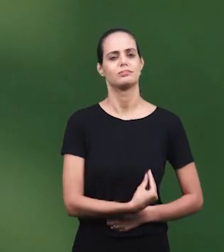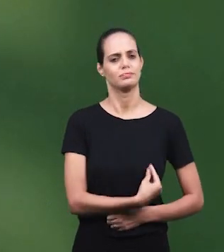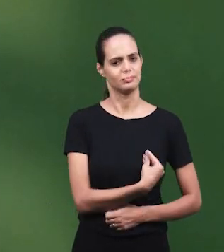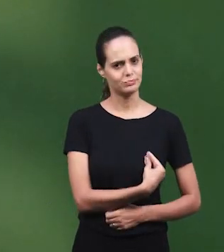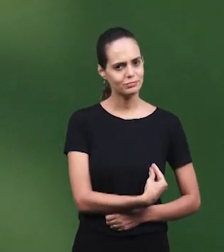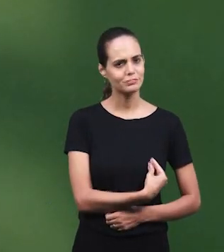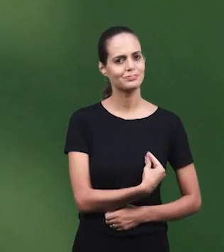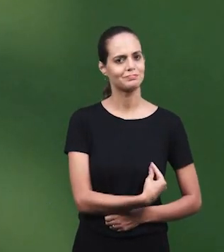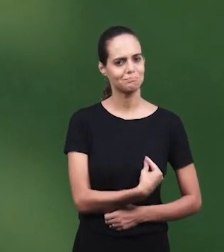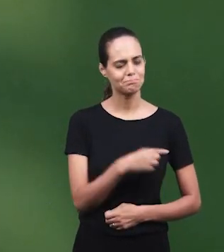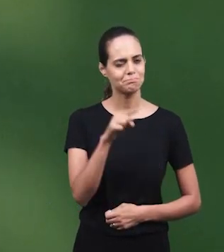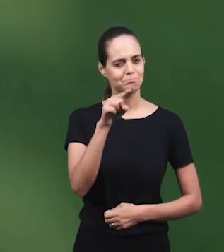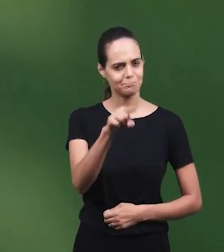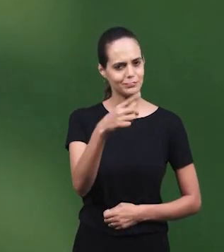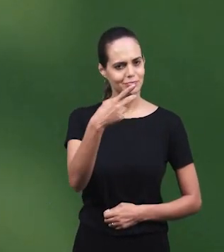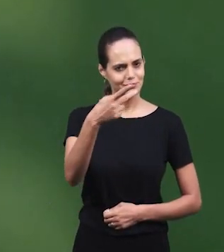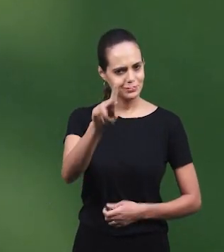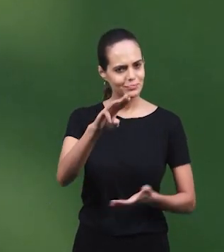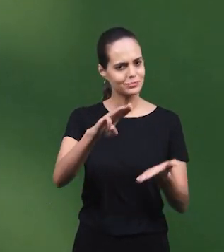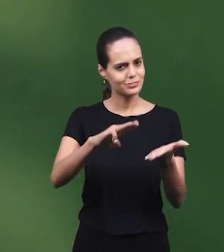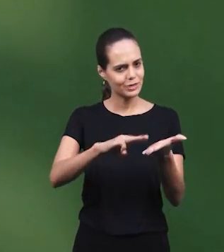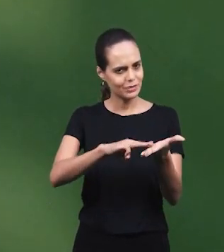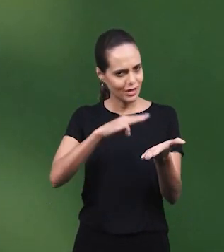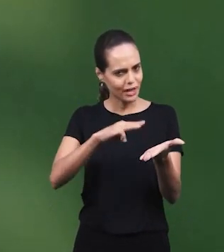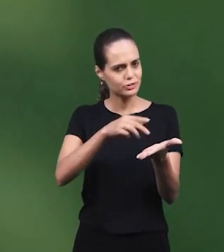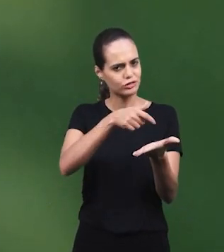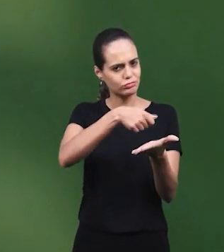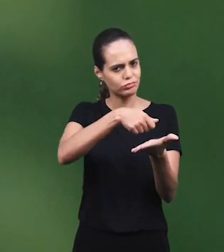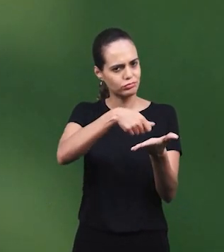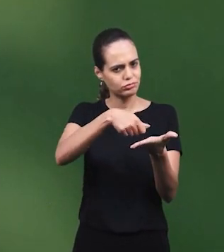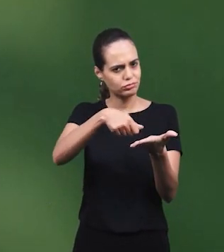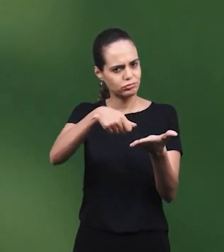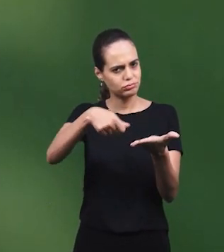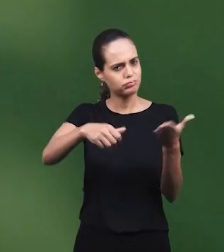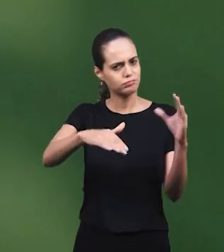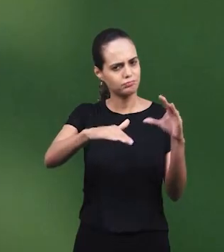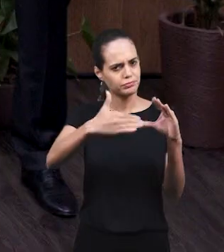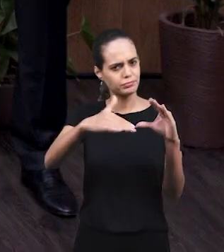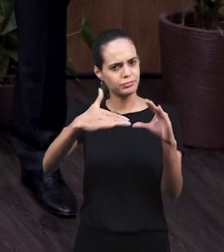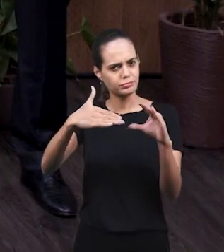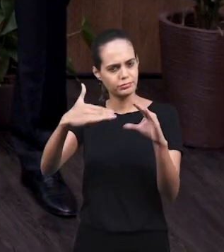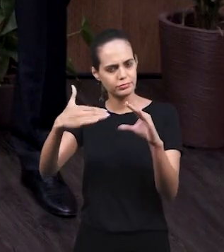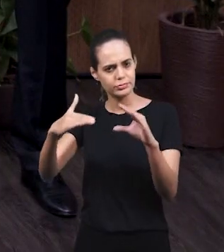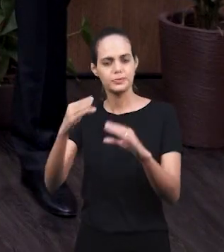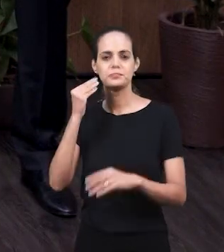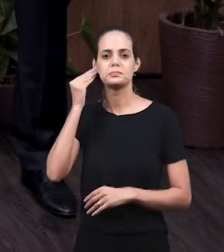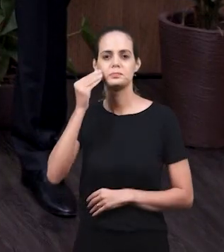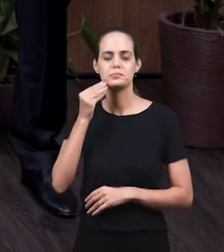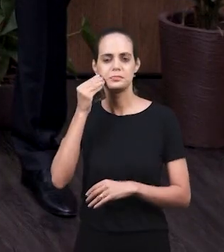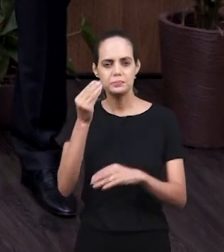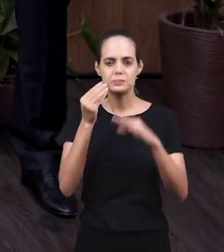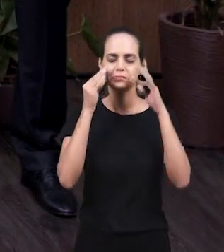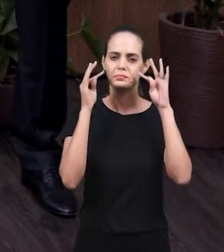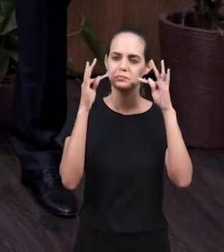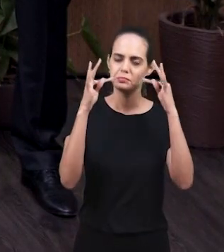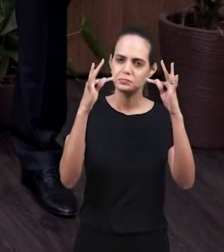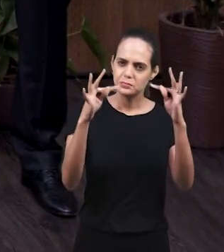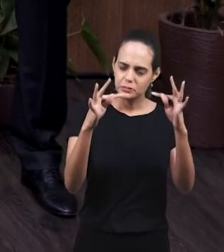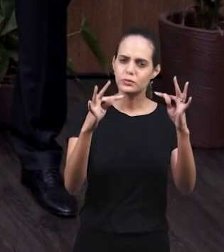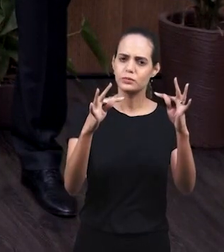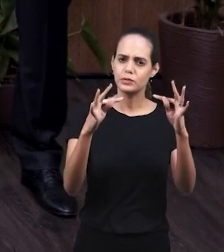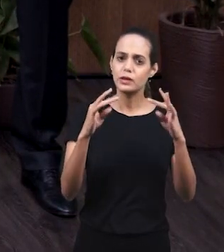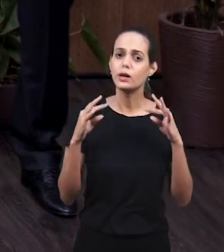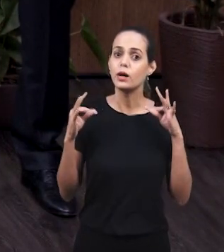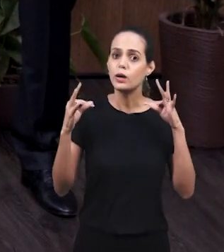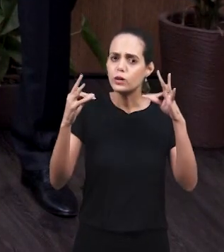Participez. Envoyez votre message, votre expérience, votre témoignage. Tous les